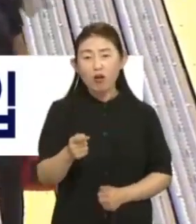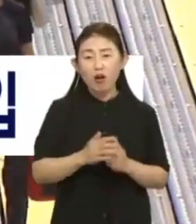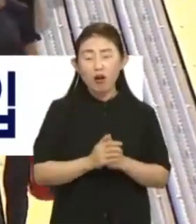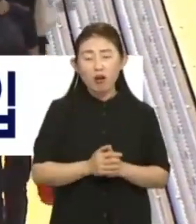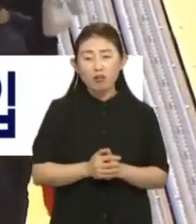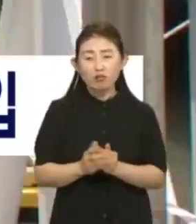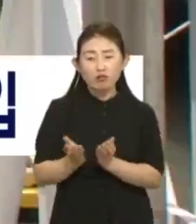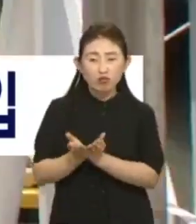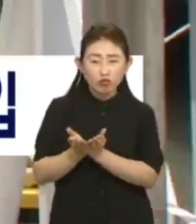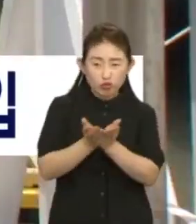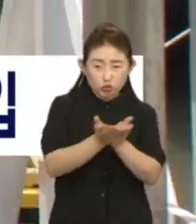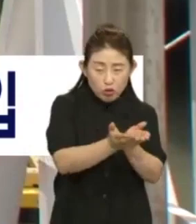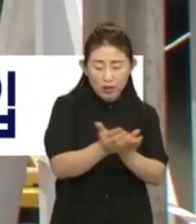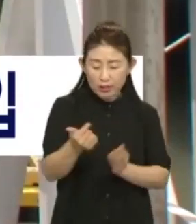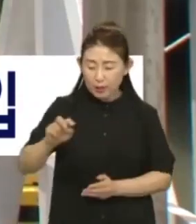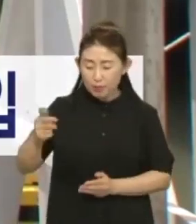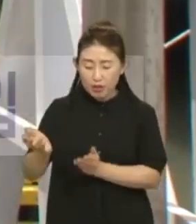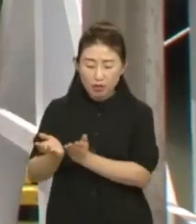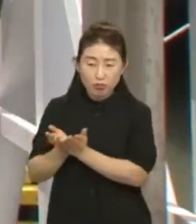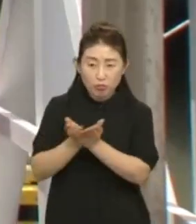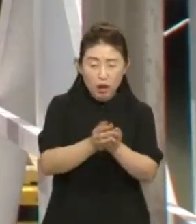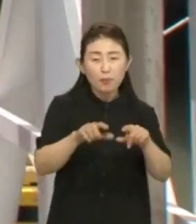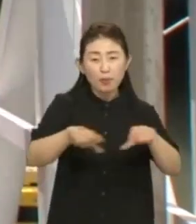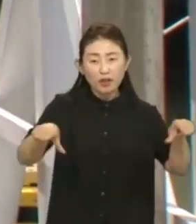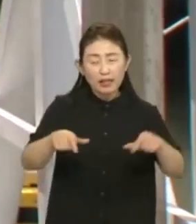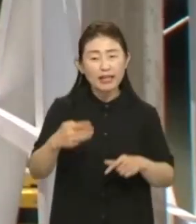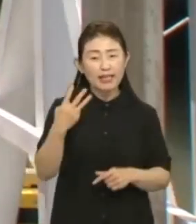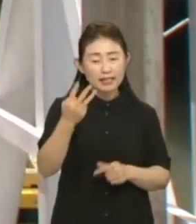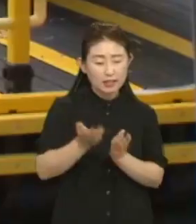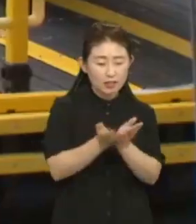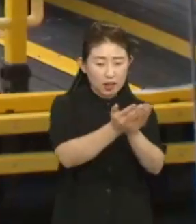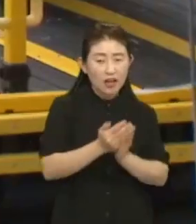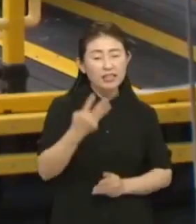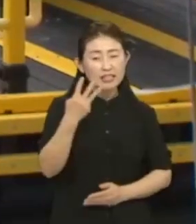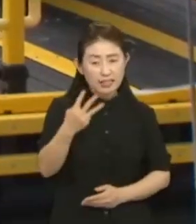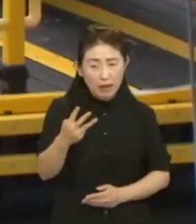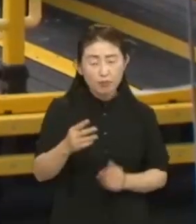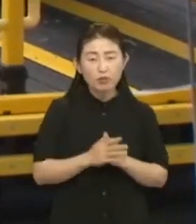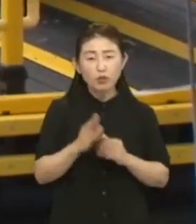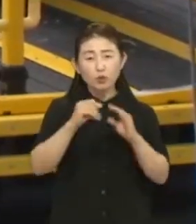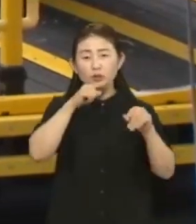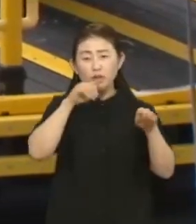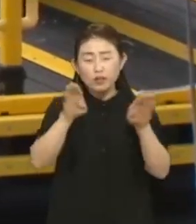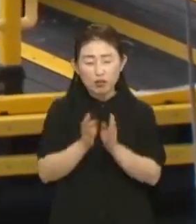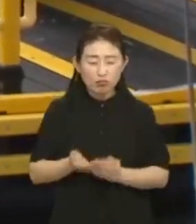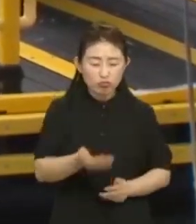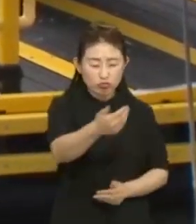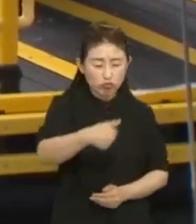남당항에서 죽도까지 평일 왕복 3회 주말 왕복 4회 운항하게 됩니다